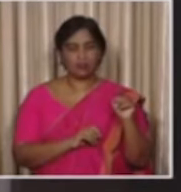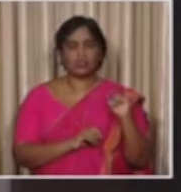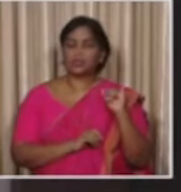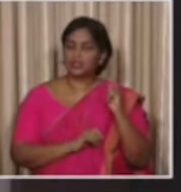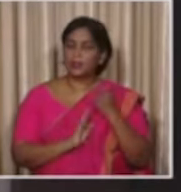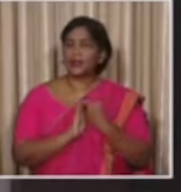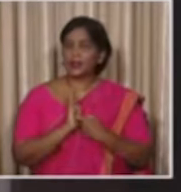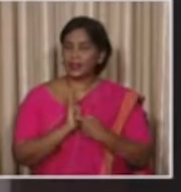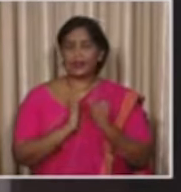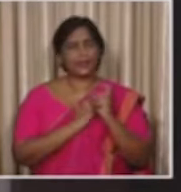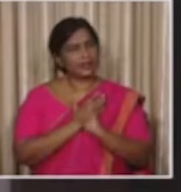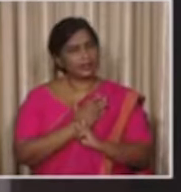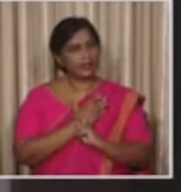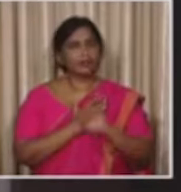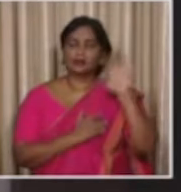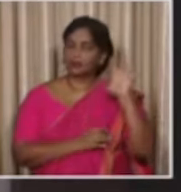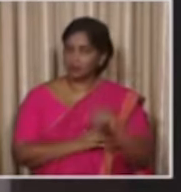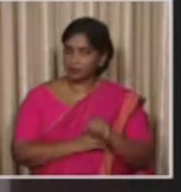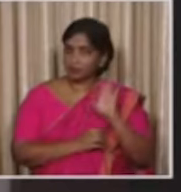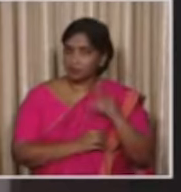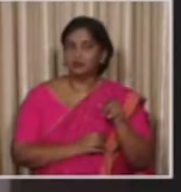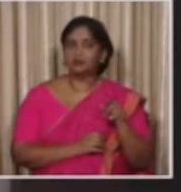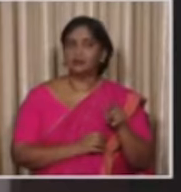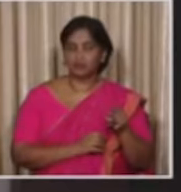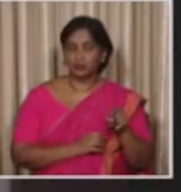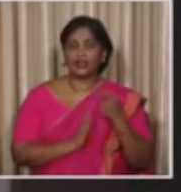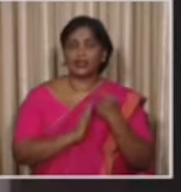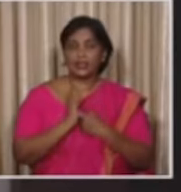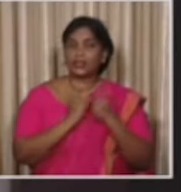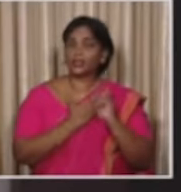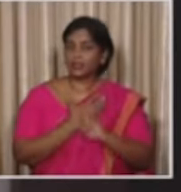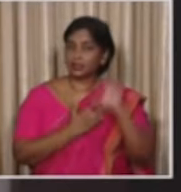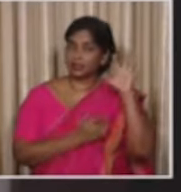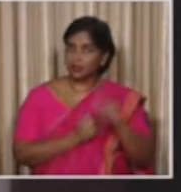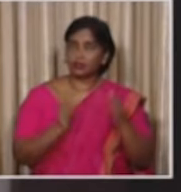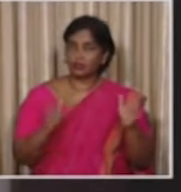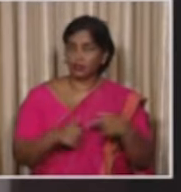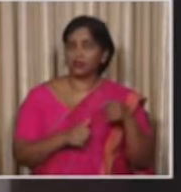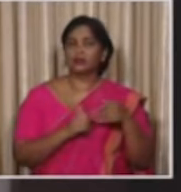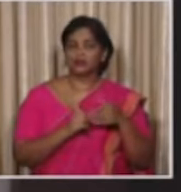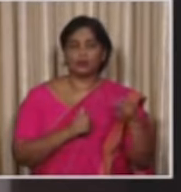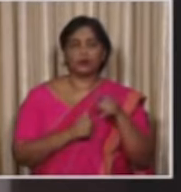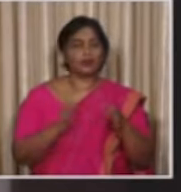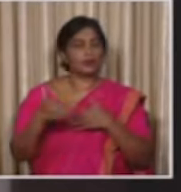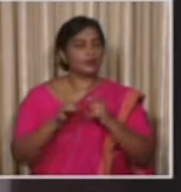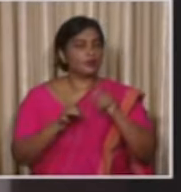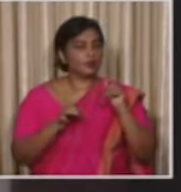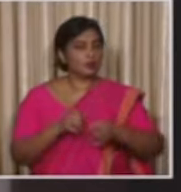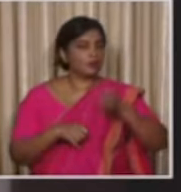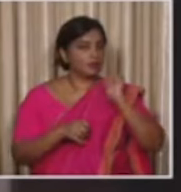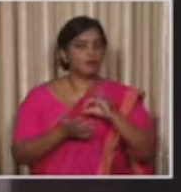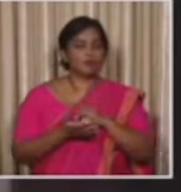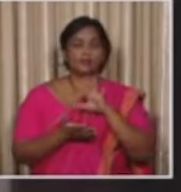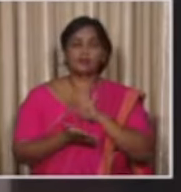යම්කිසි නීතියක් රීතියක් ගෙන එන්නට තිබේ නම් ඒ නීති රීතිය ගෙන එන තෙක් මේ කැබිනට් එක ගත්ත